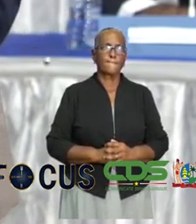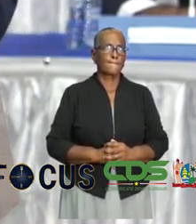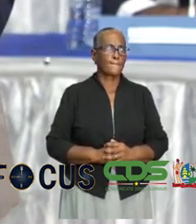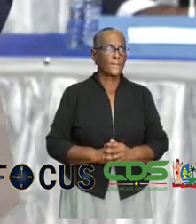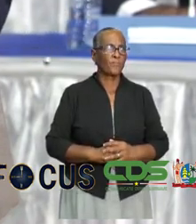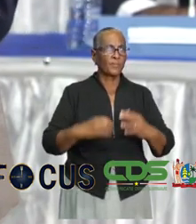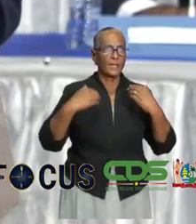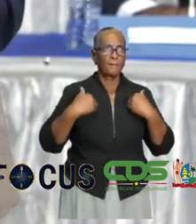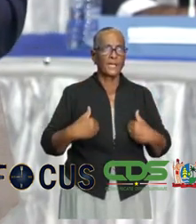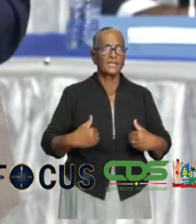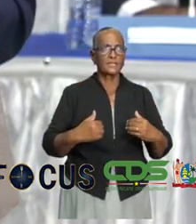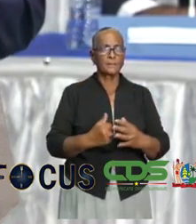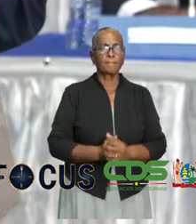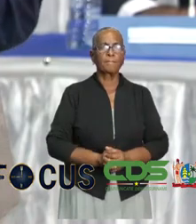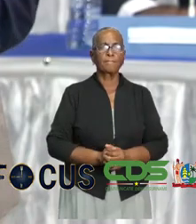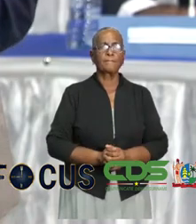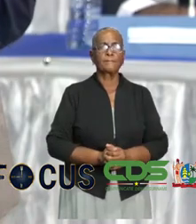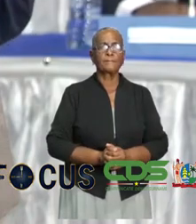Mijn mensen,